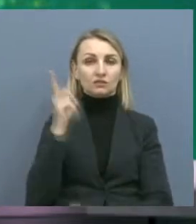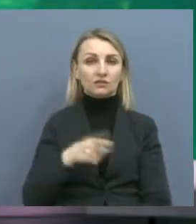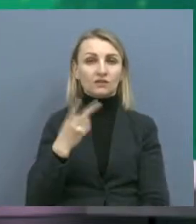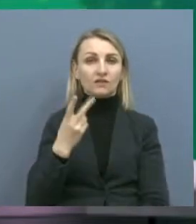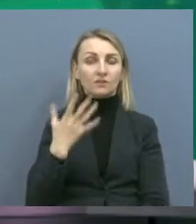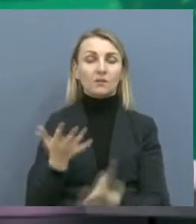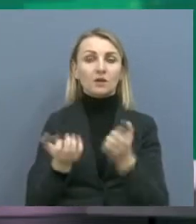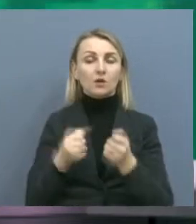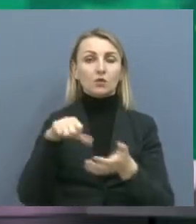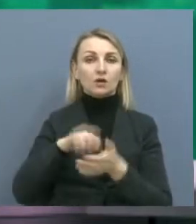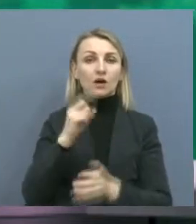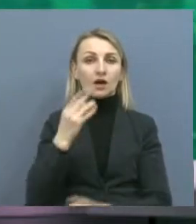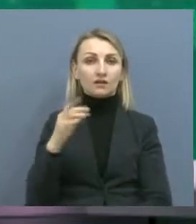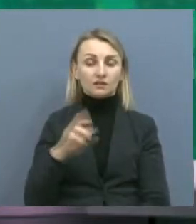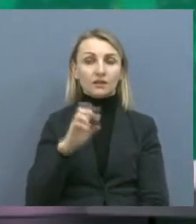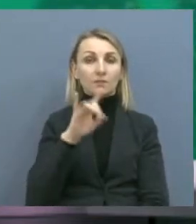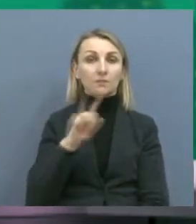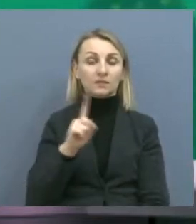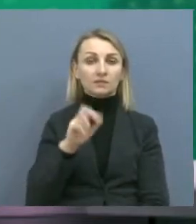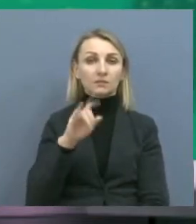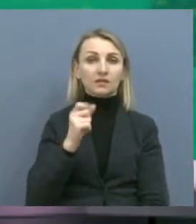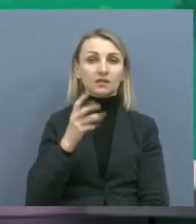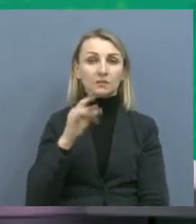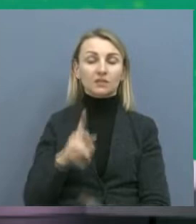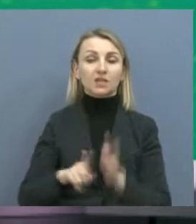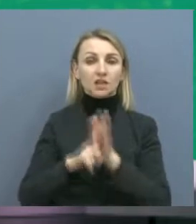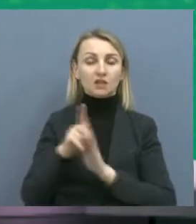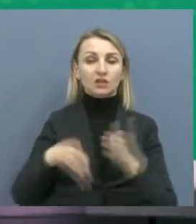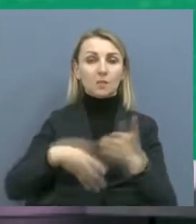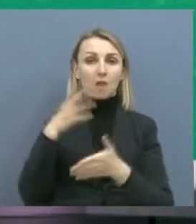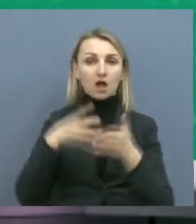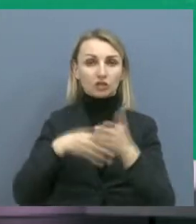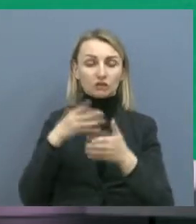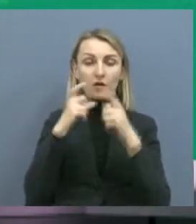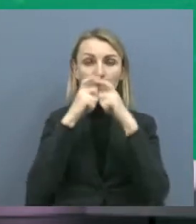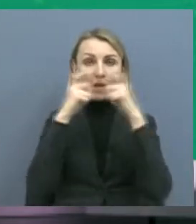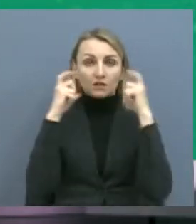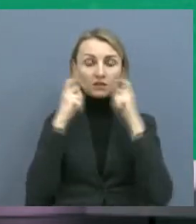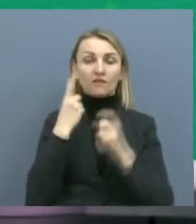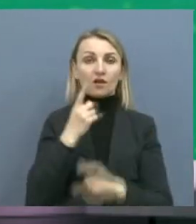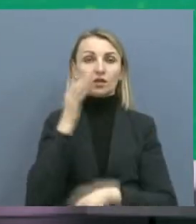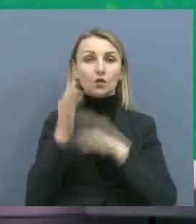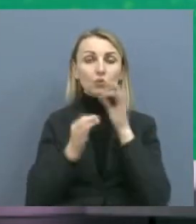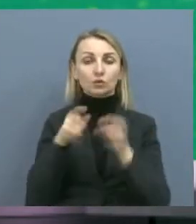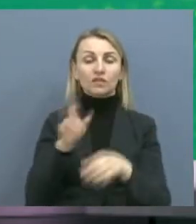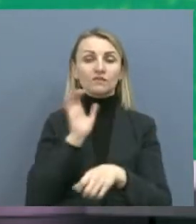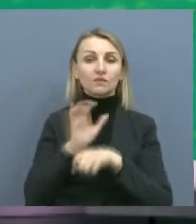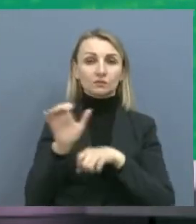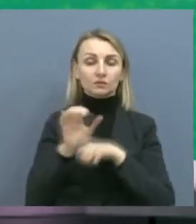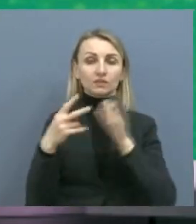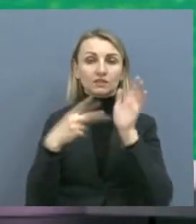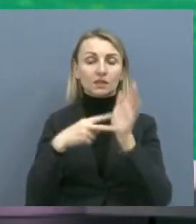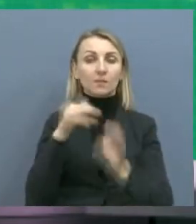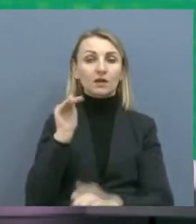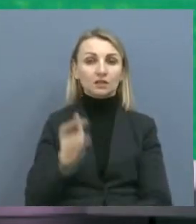ЕЦ-166/25 приняли участие в акции «Безбергемос» и начали пошив медицинских масок. В сутки здесь их производится более 7